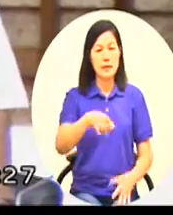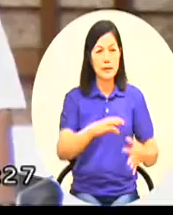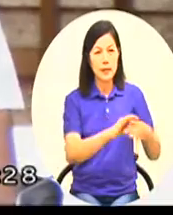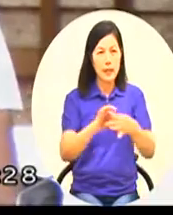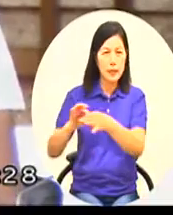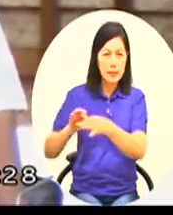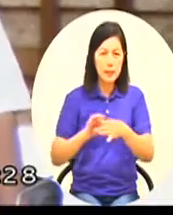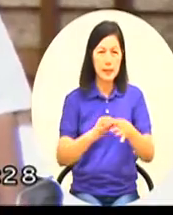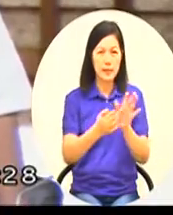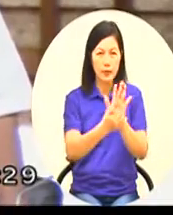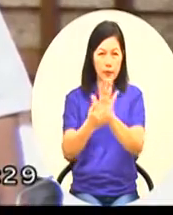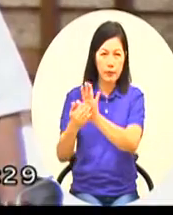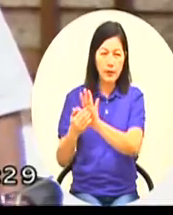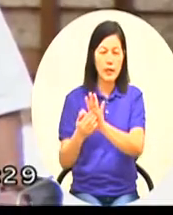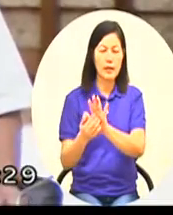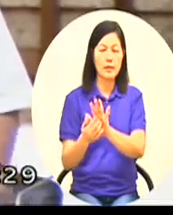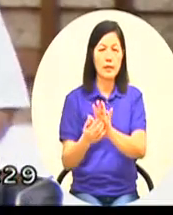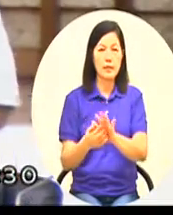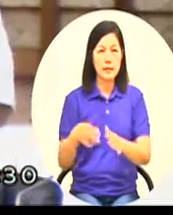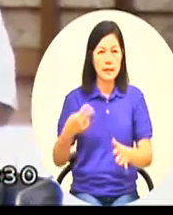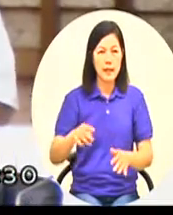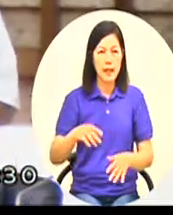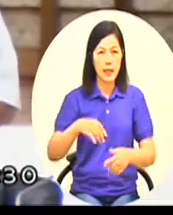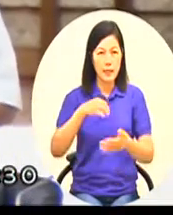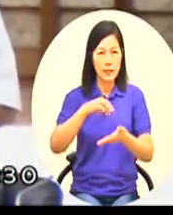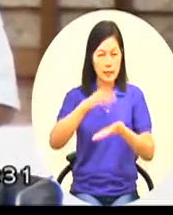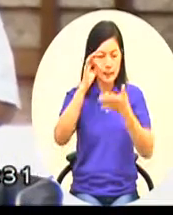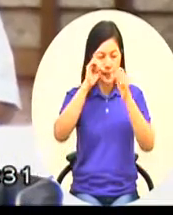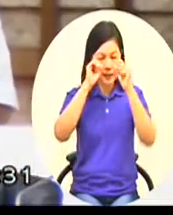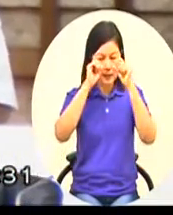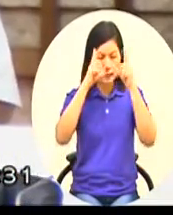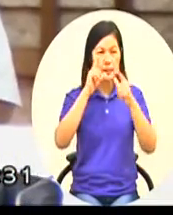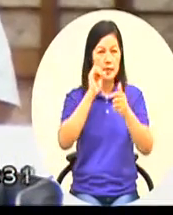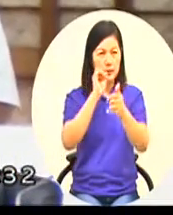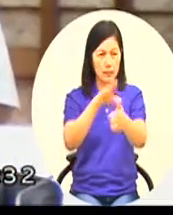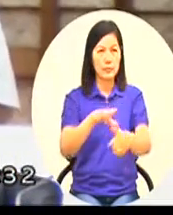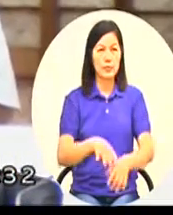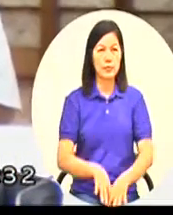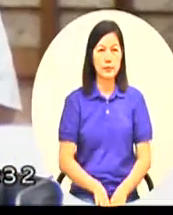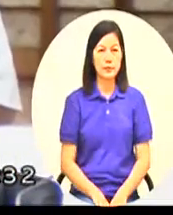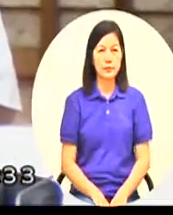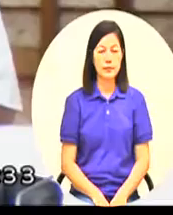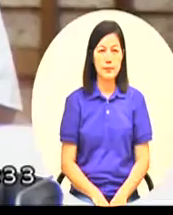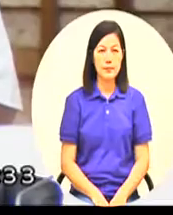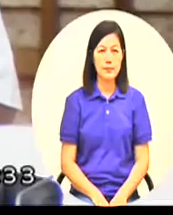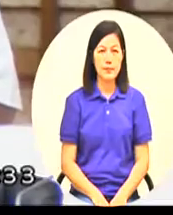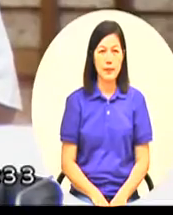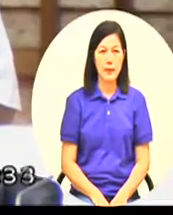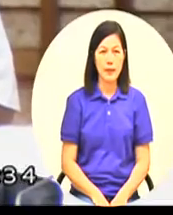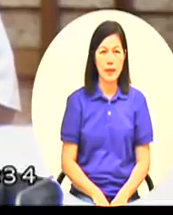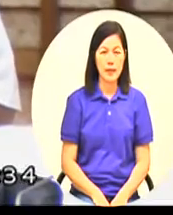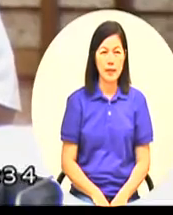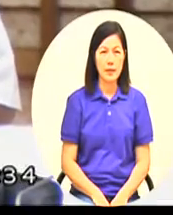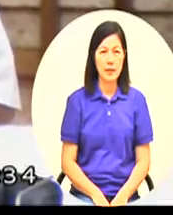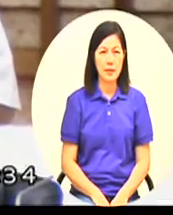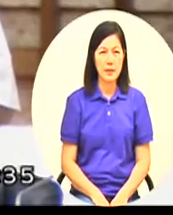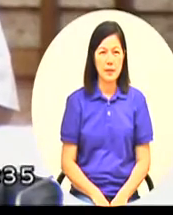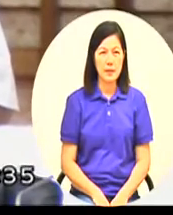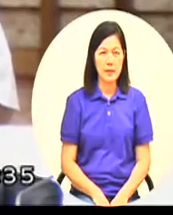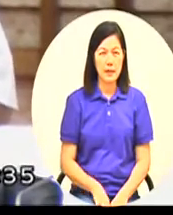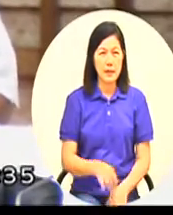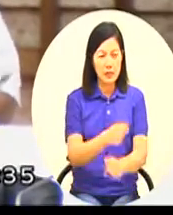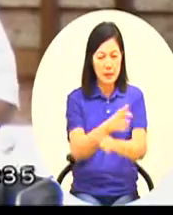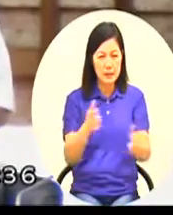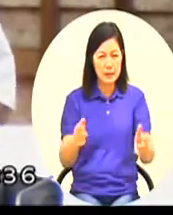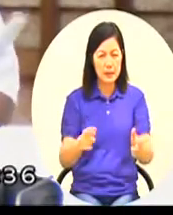我还必须要再做一个提醒了。我们虽然这个看到这个各项的暴力啊，所有的一个犯